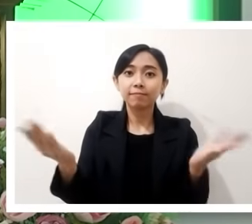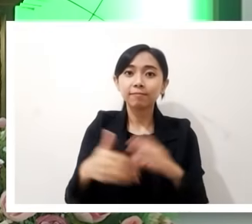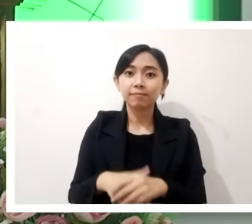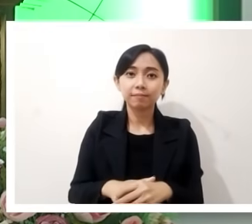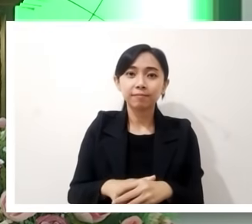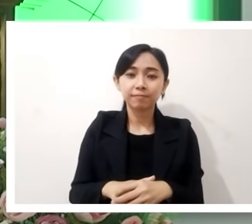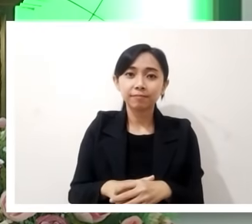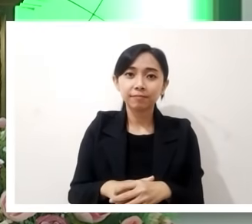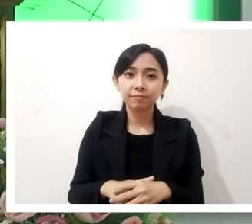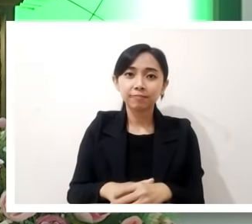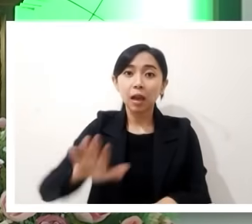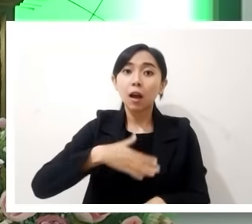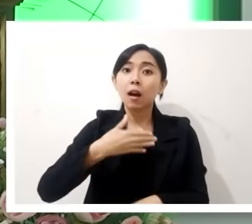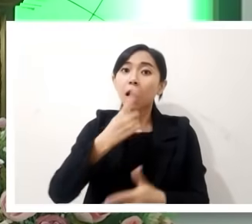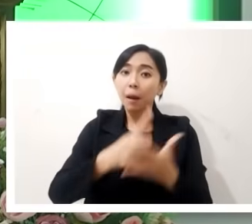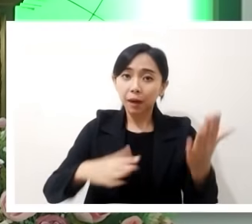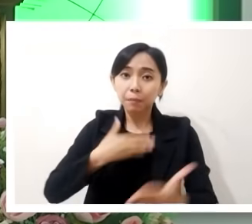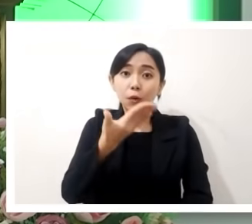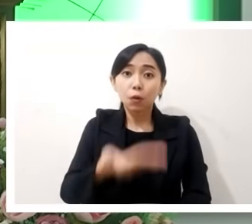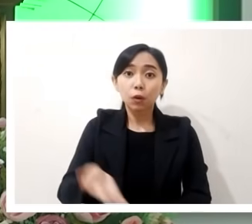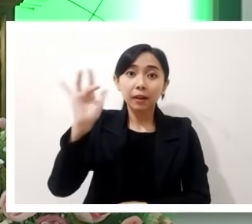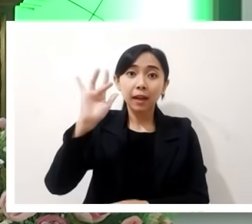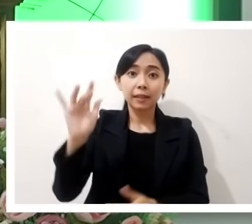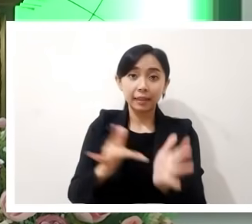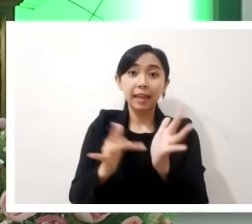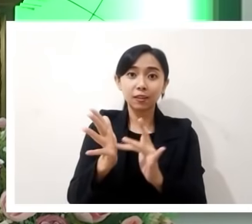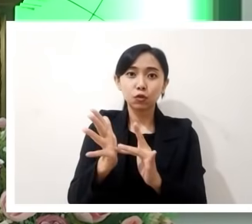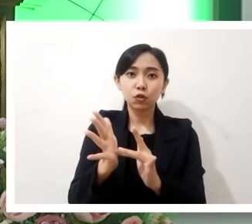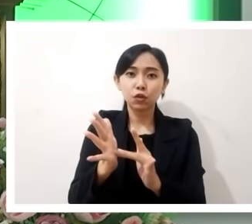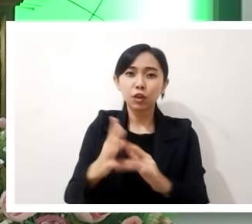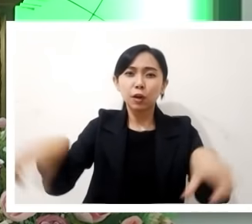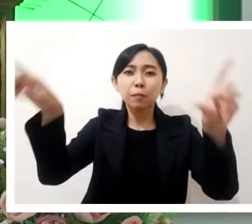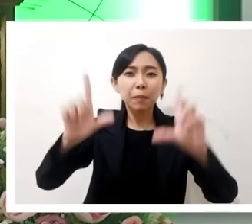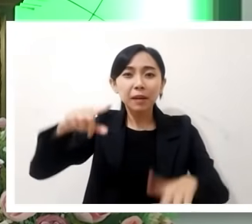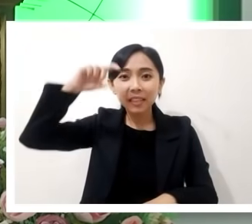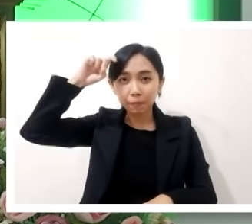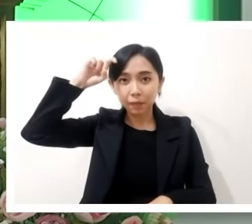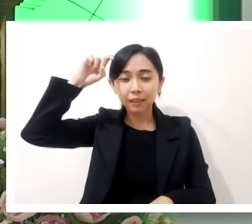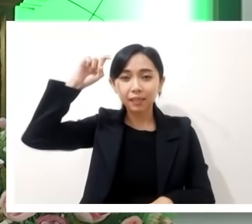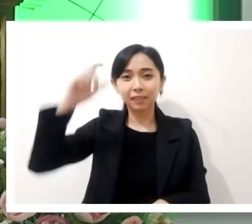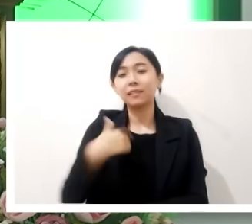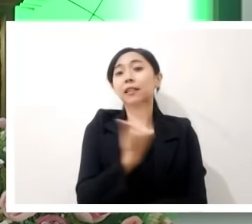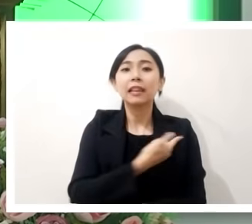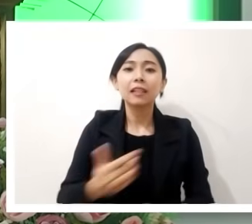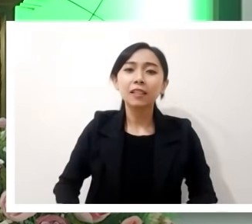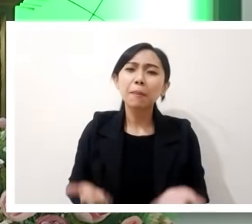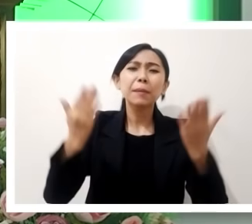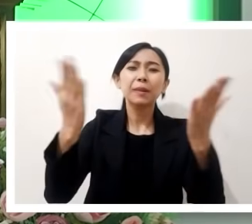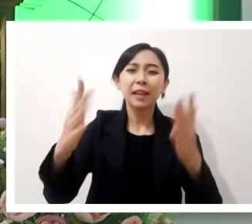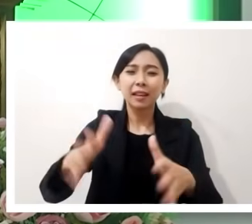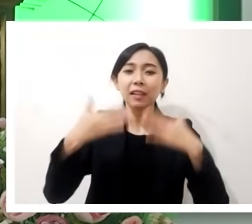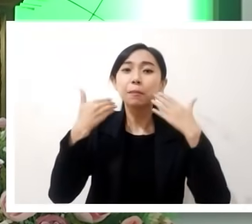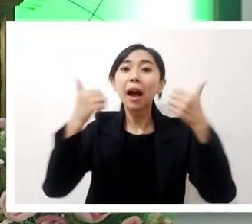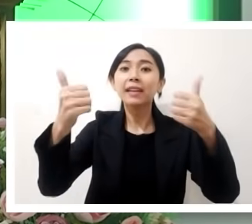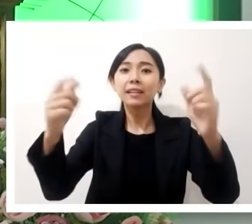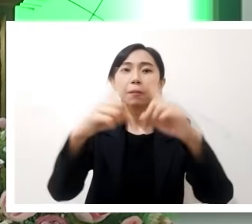Apakah pengorbanan Kristus di kayu salib telah menginspirasi kita semua untuk memberikan yang terbaik kepada Tuhan